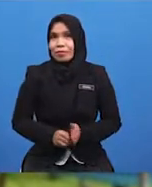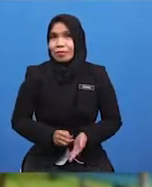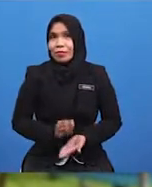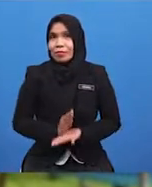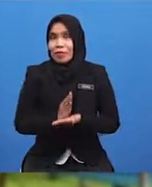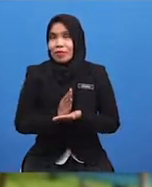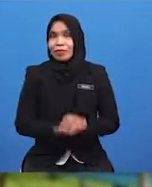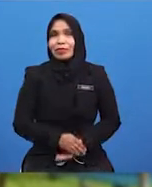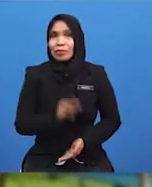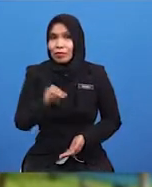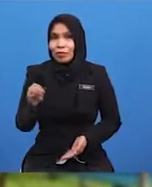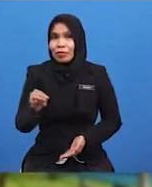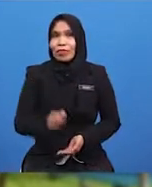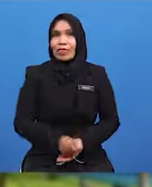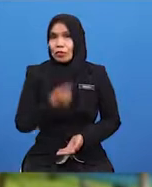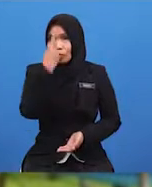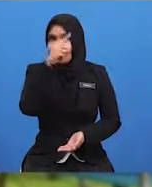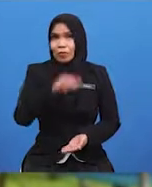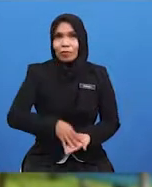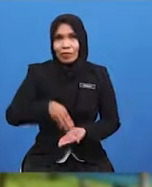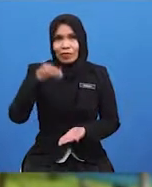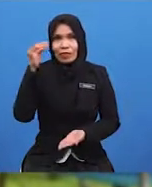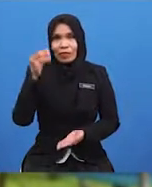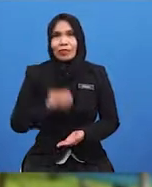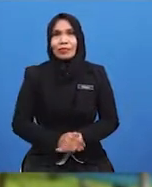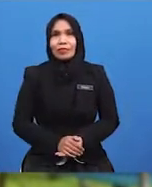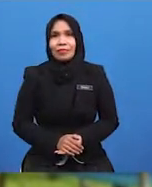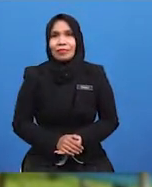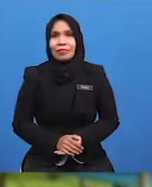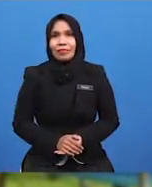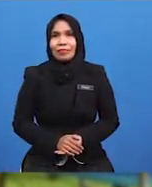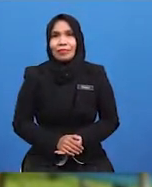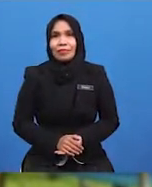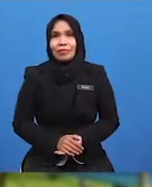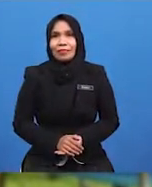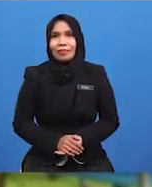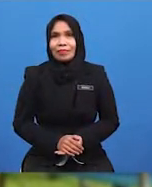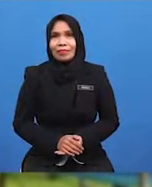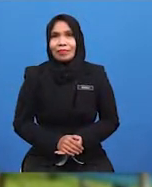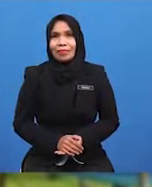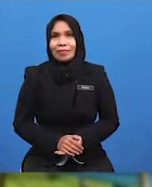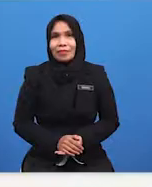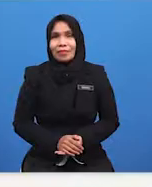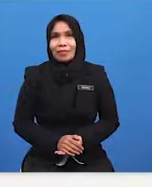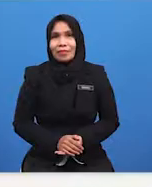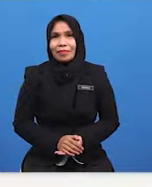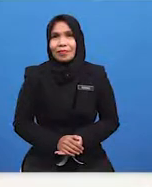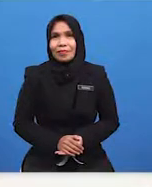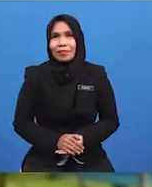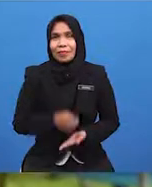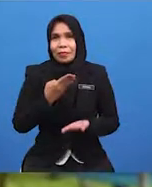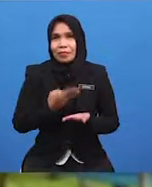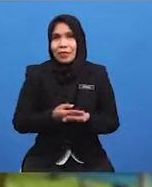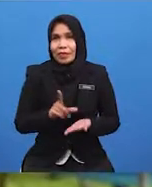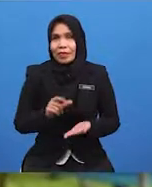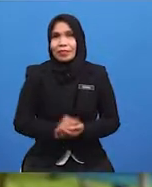mempelajari salah satu nilai dalam mata pelajaran pendidikan moral Baiklah